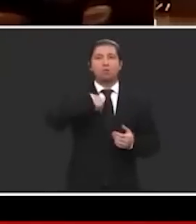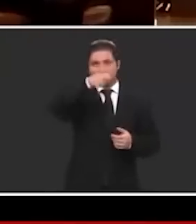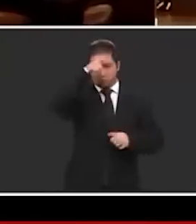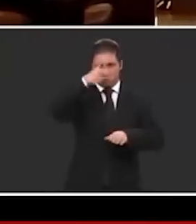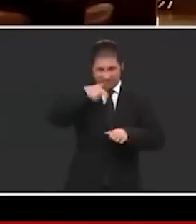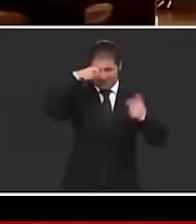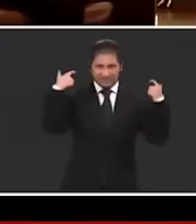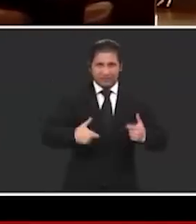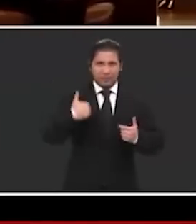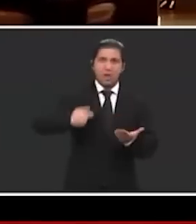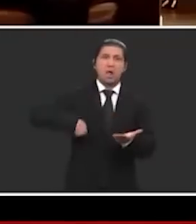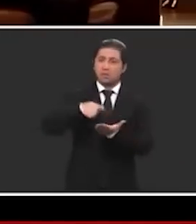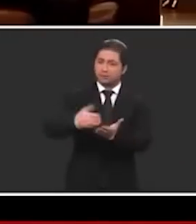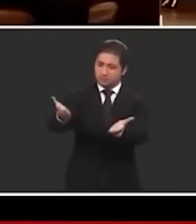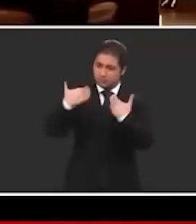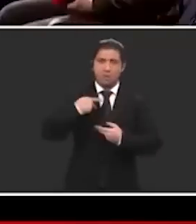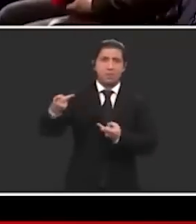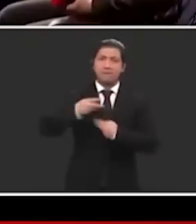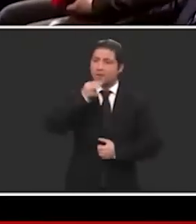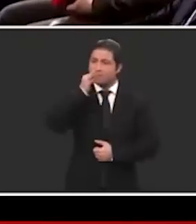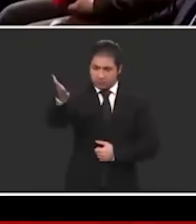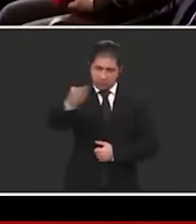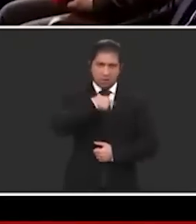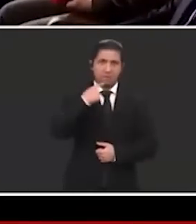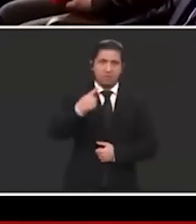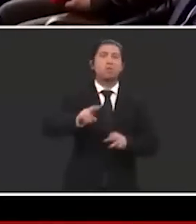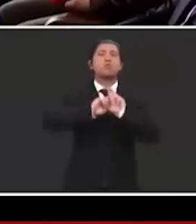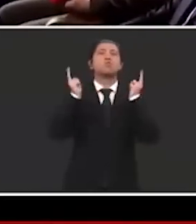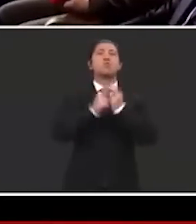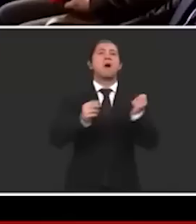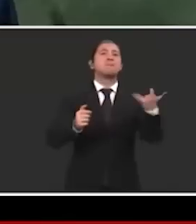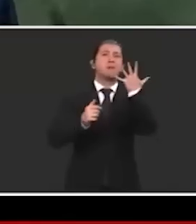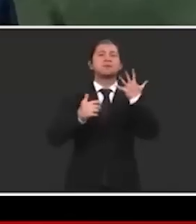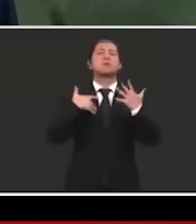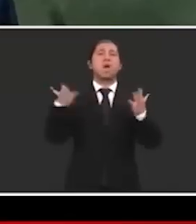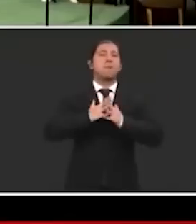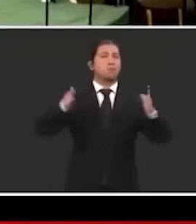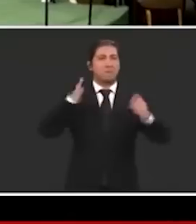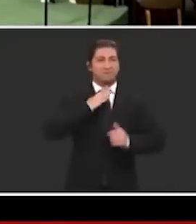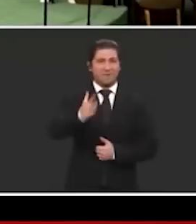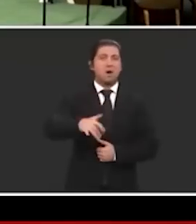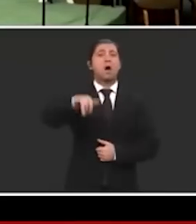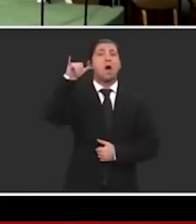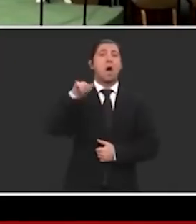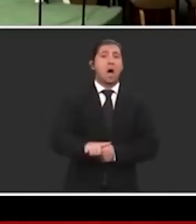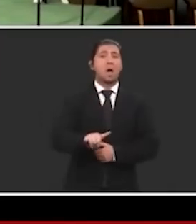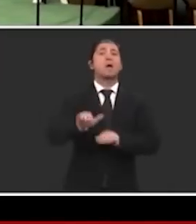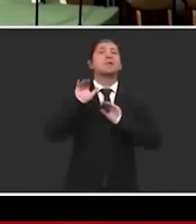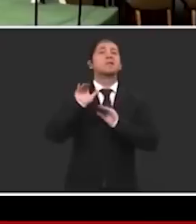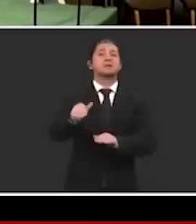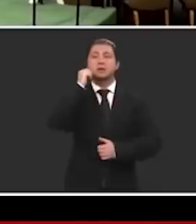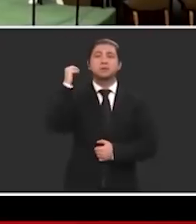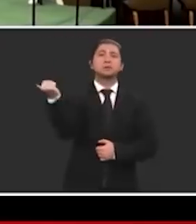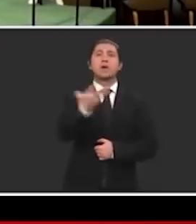ülkemize yatırım yapmaya davet ettim. Dünya beşten büyüktür tespitimize hak ve destek verenlerin